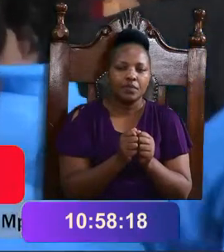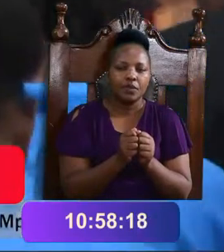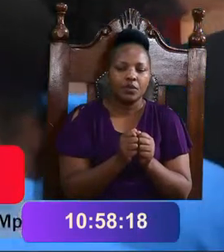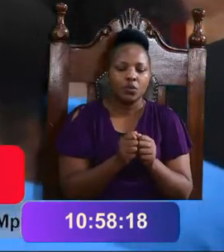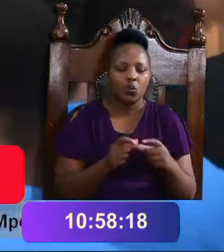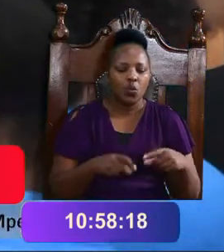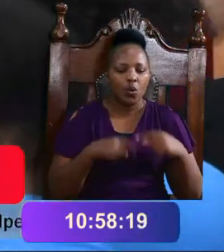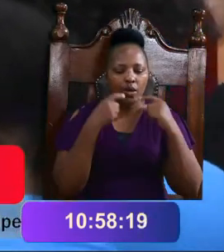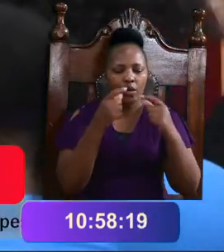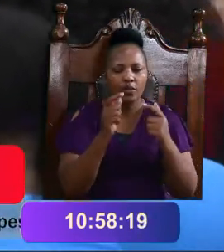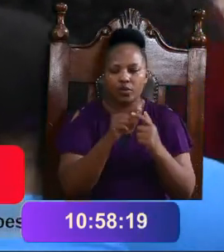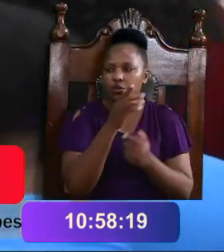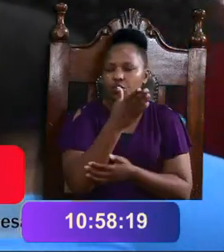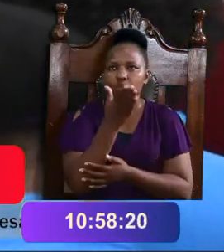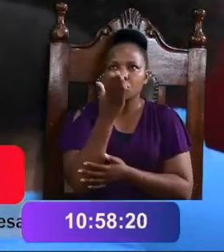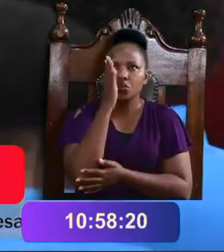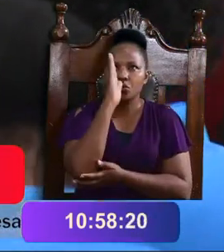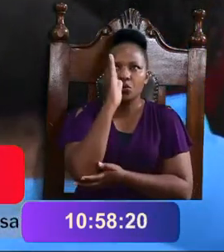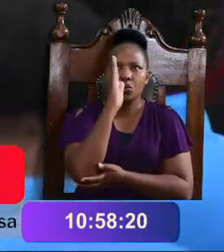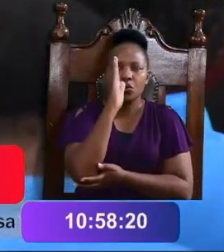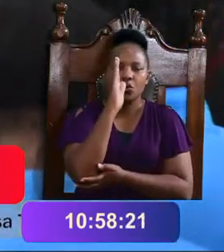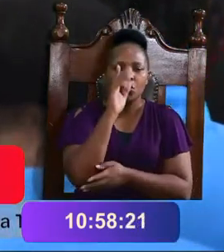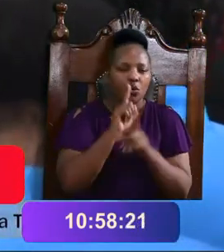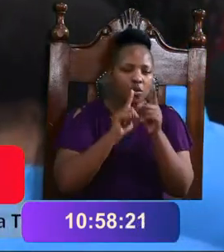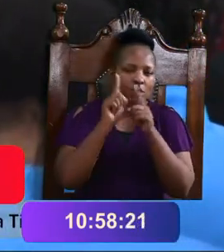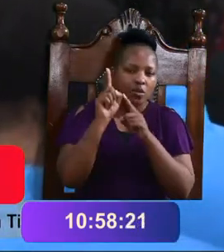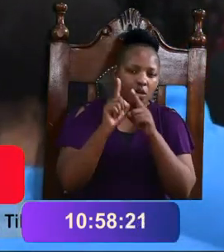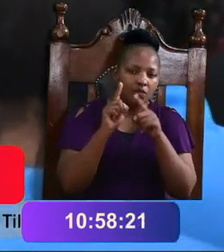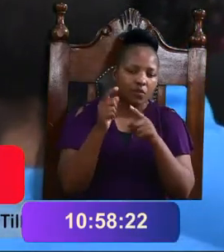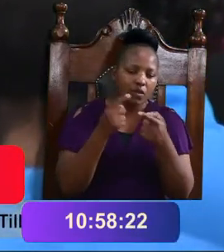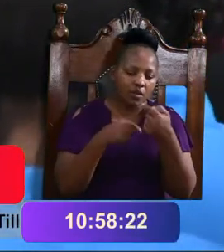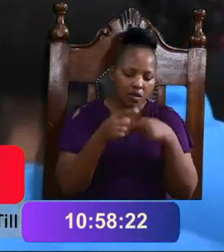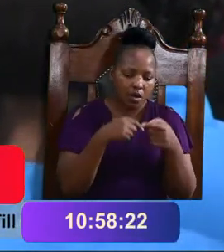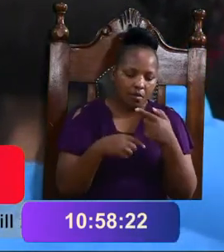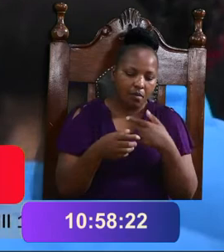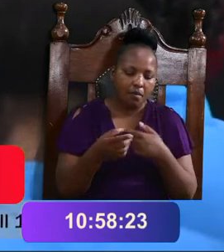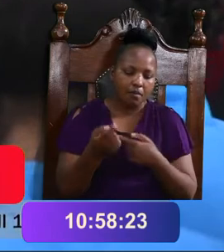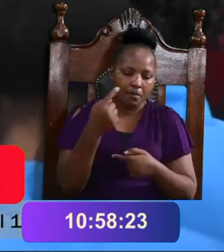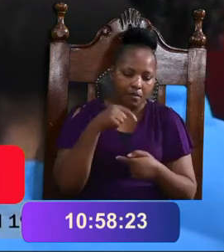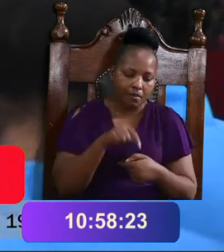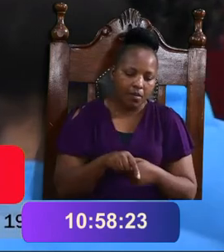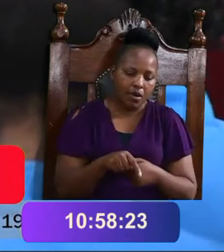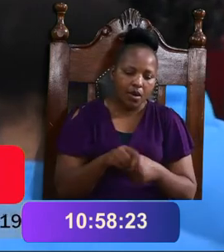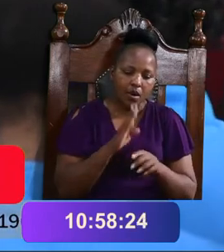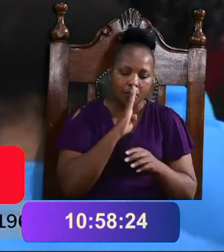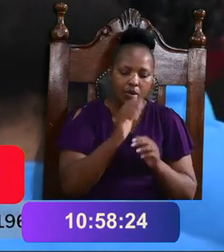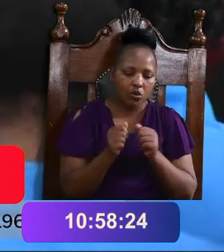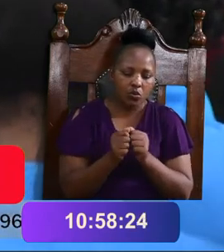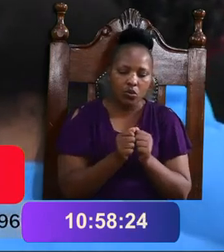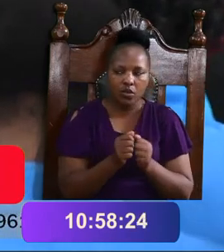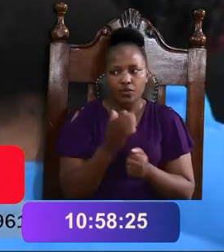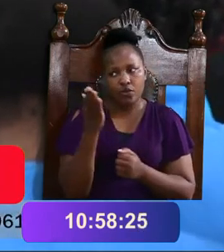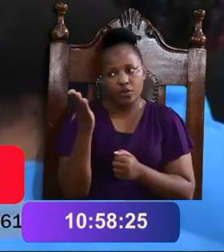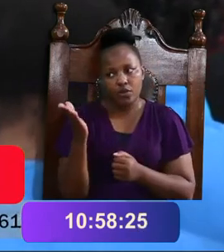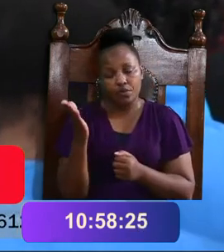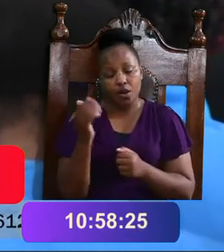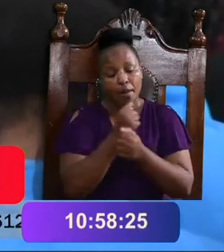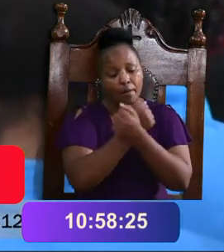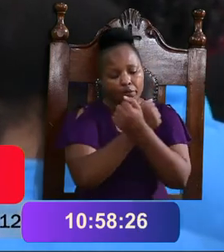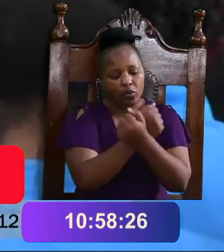Tuwakabidhi mikononi mwako ili safari yao ya kwenda na kurudi uwe Mungu pamoja nao.